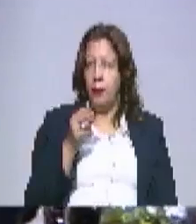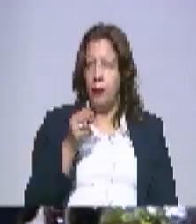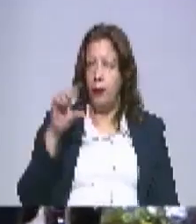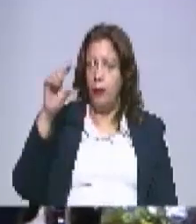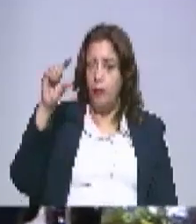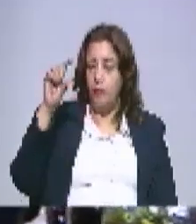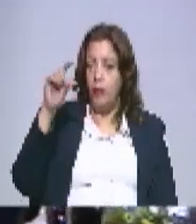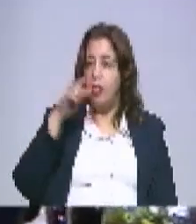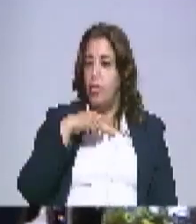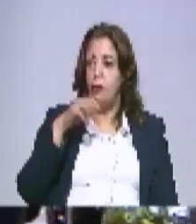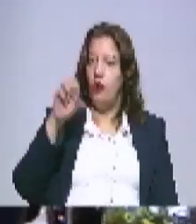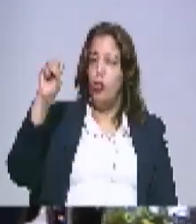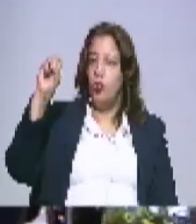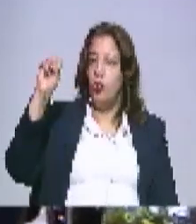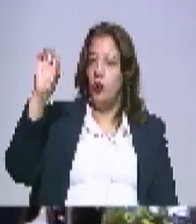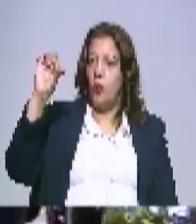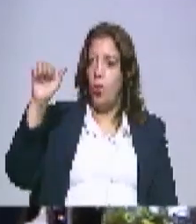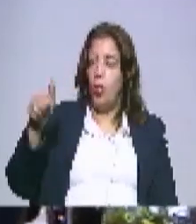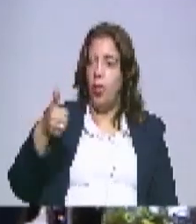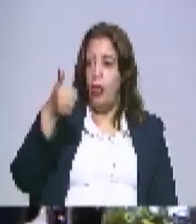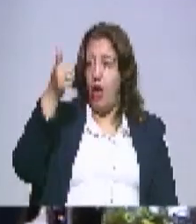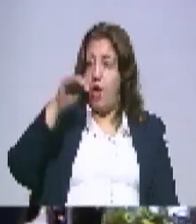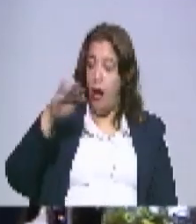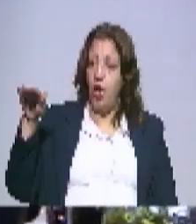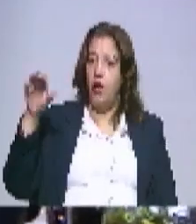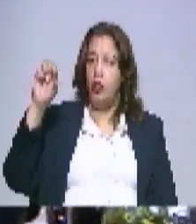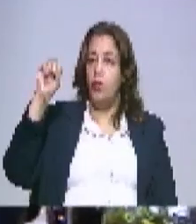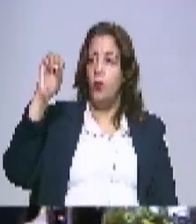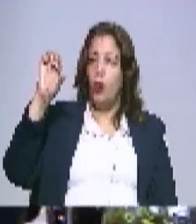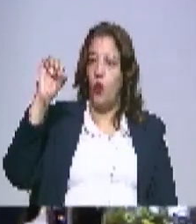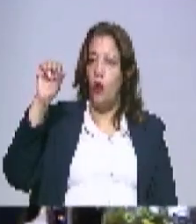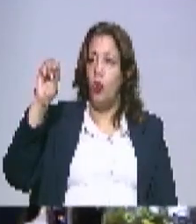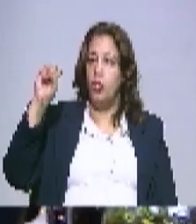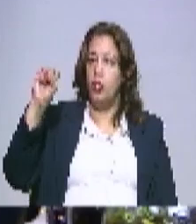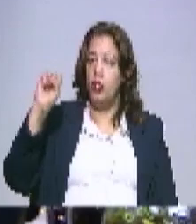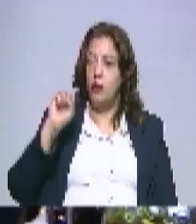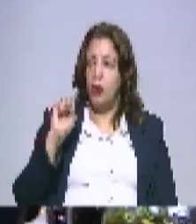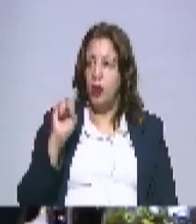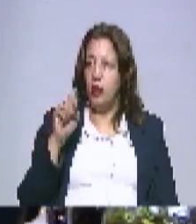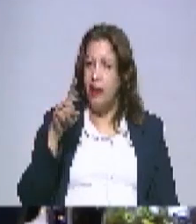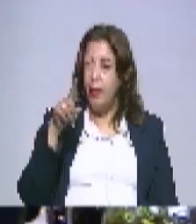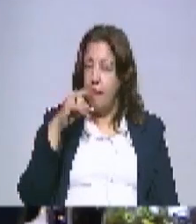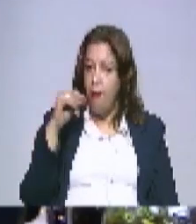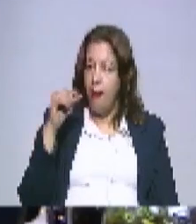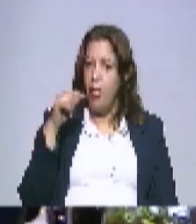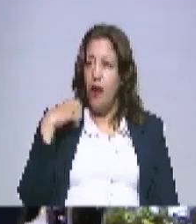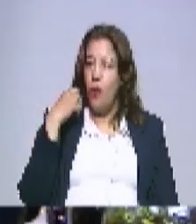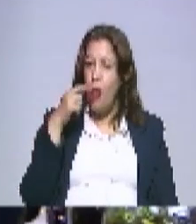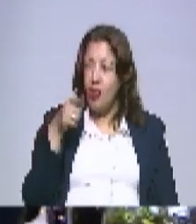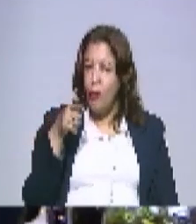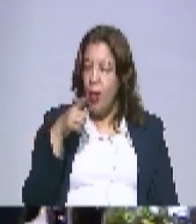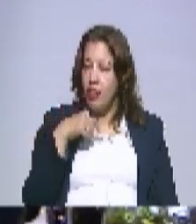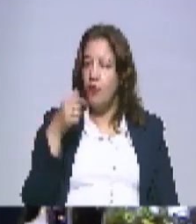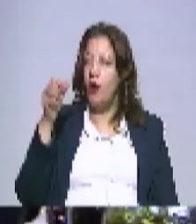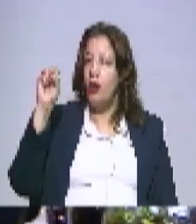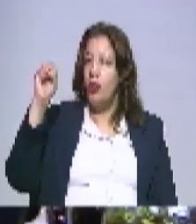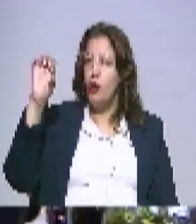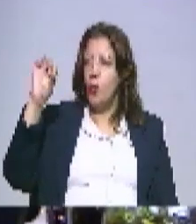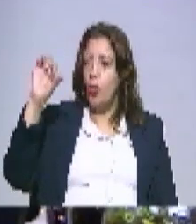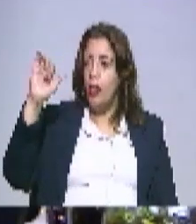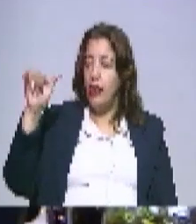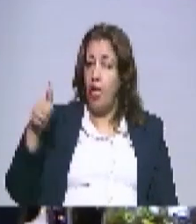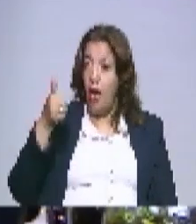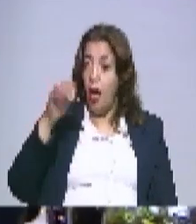فنجان صويا صوص، ونخلي بالنا بقى لما نحط صويا، زي ما انا قلت قبل كده في الاكل في الاول، لما بنحط صويا نخلي بالنا من حكايه